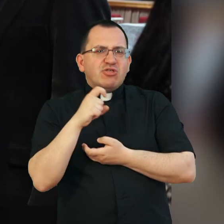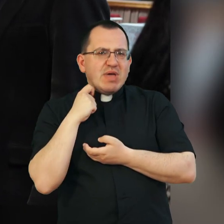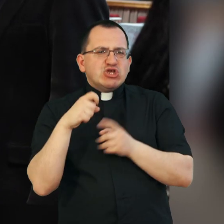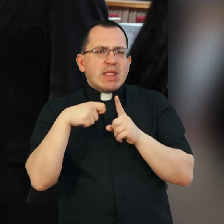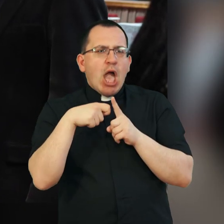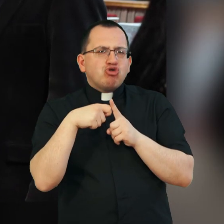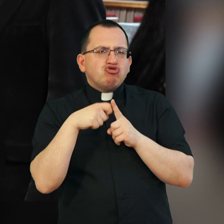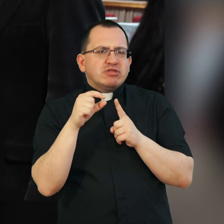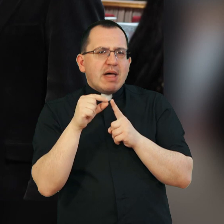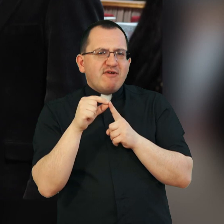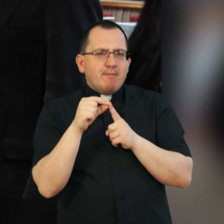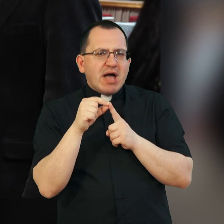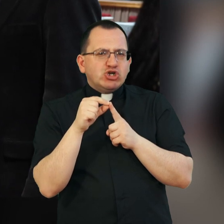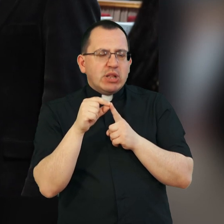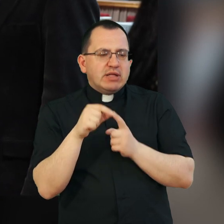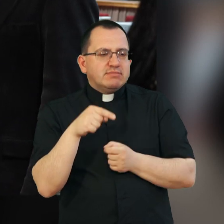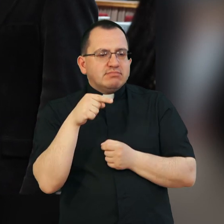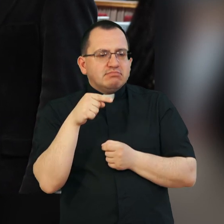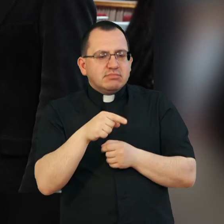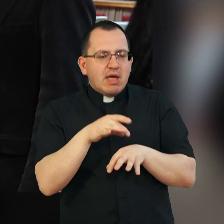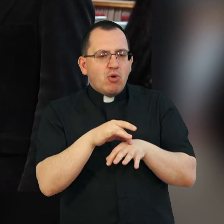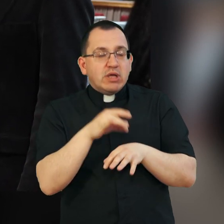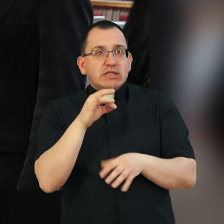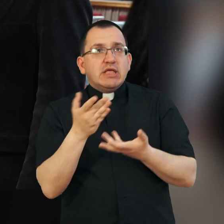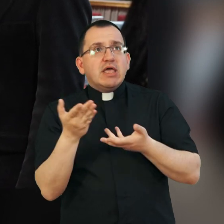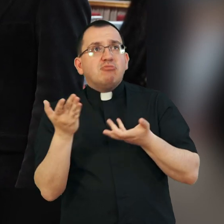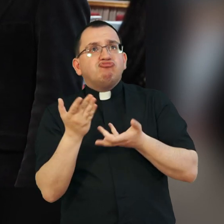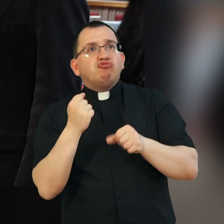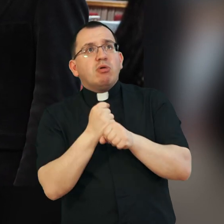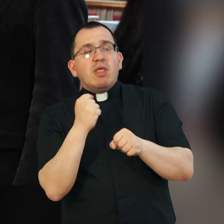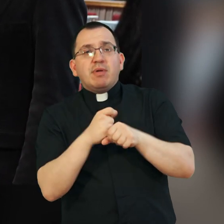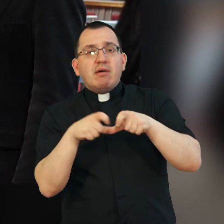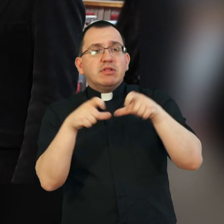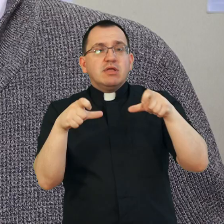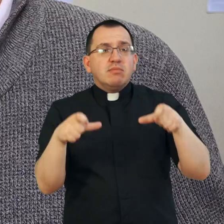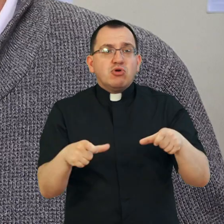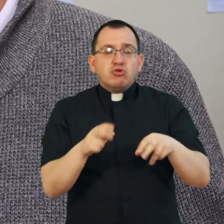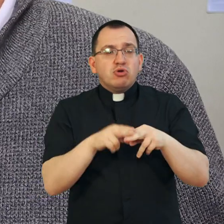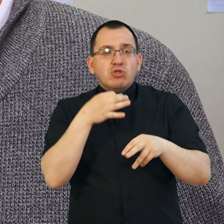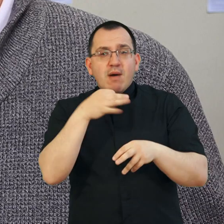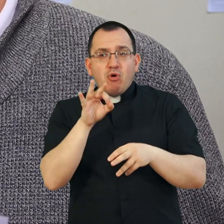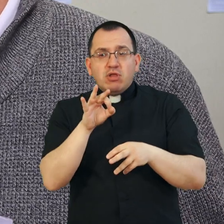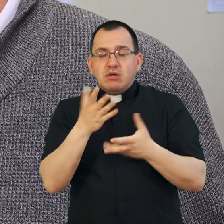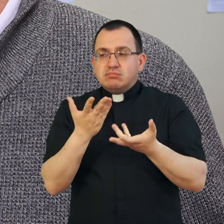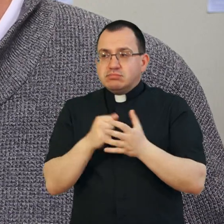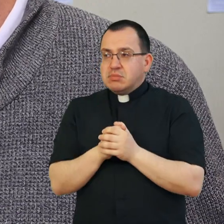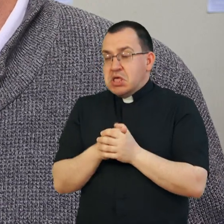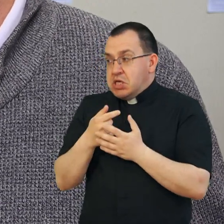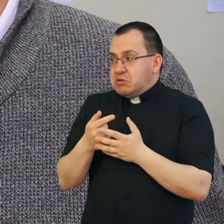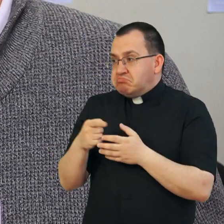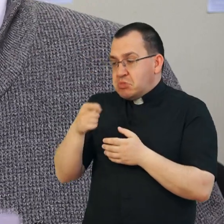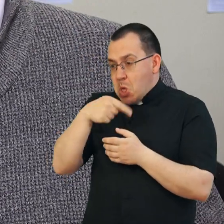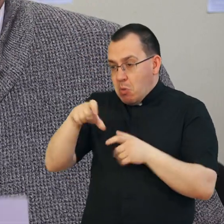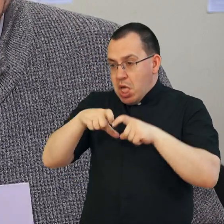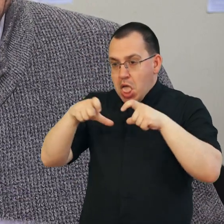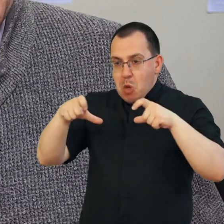Pačalata, razrađivale su se ideje kako oplemeniti prostor pastoralnog centra župe. I s obzirom da, kao što vidite, ovaj